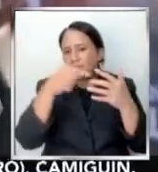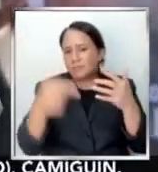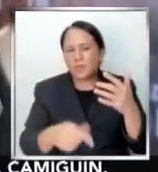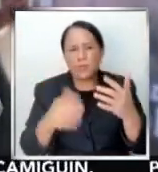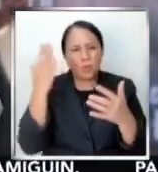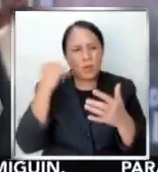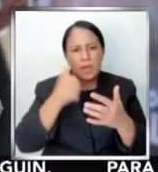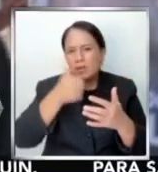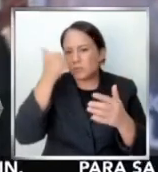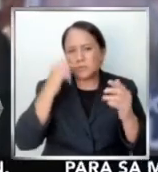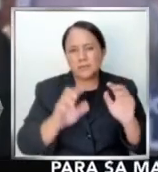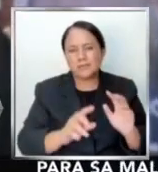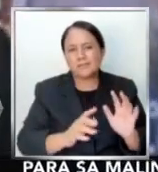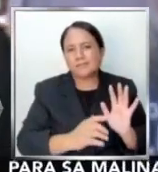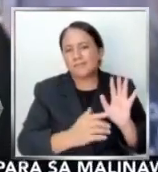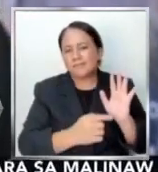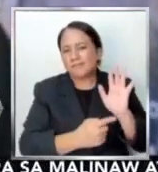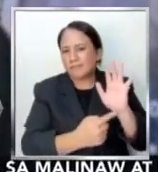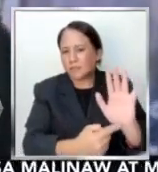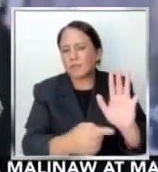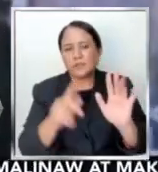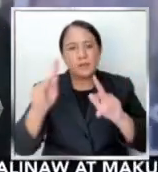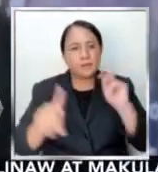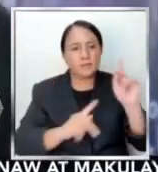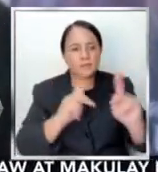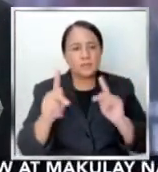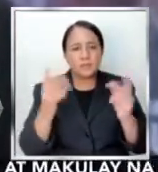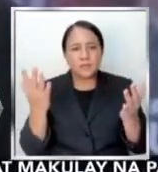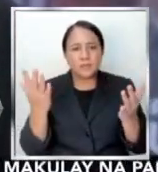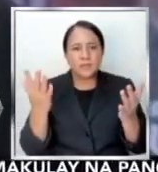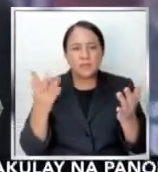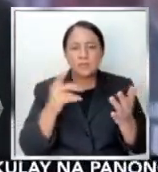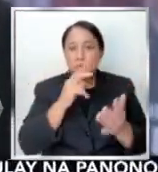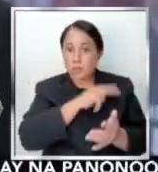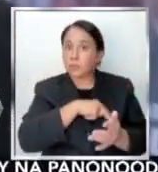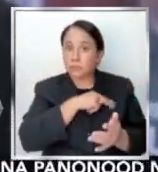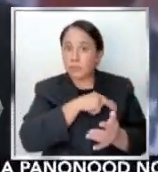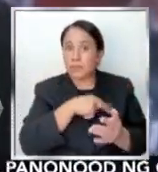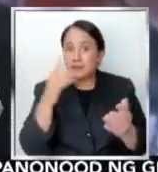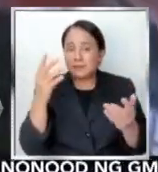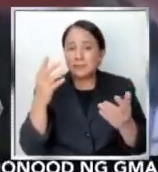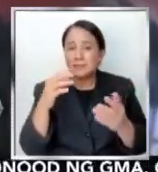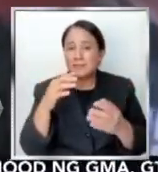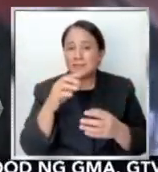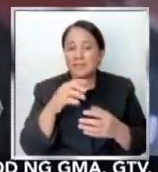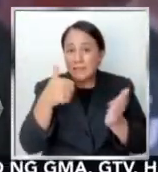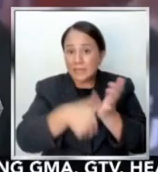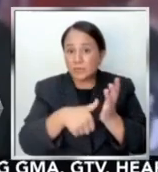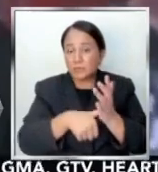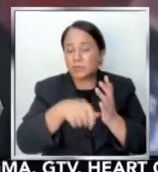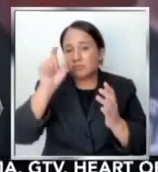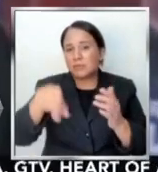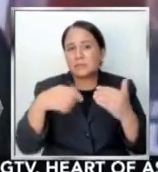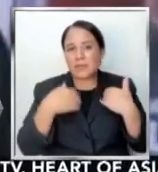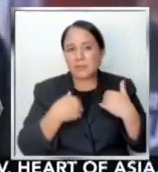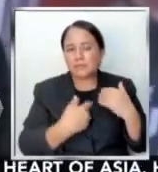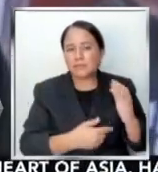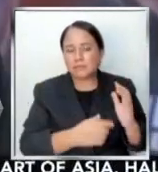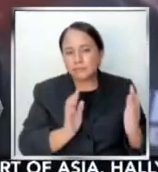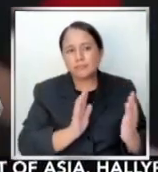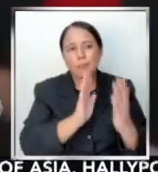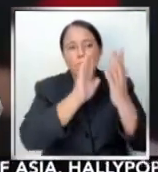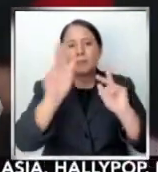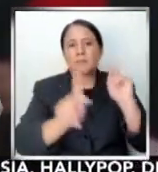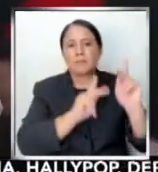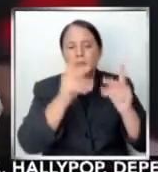tao? Ayun ang natural sa isang eleksyon na dapat ay harapin yung tao at ipaabot sa kanila yung